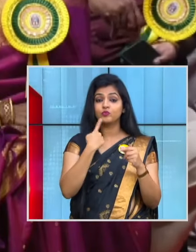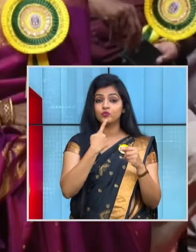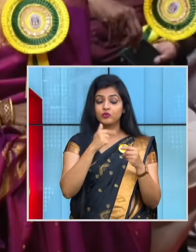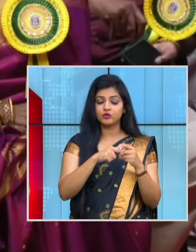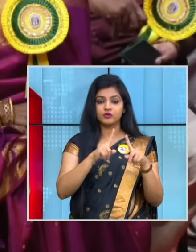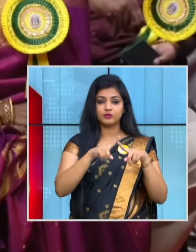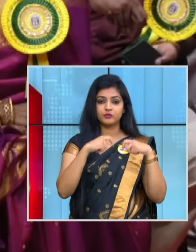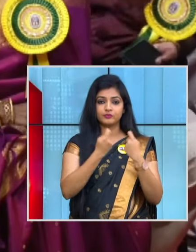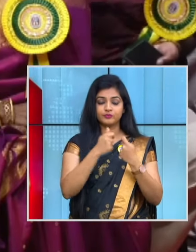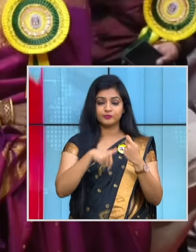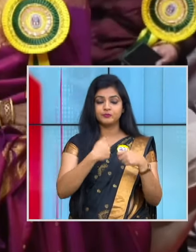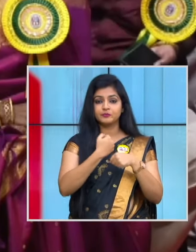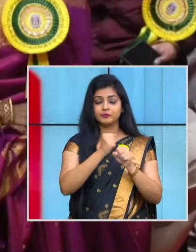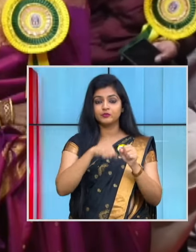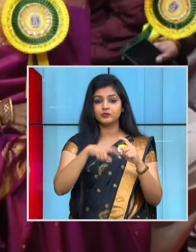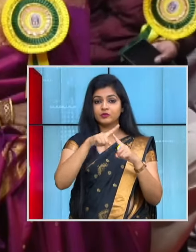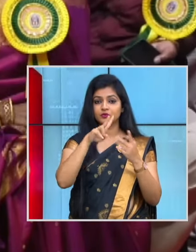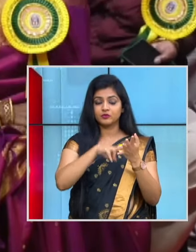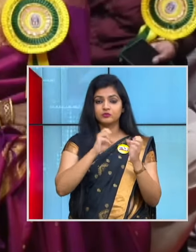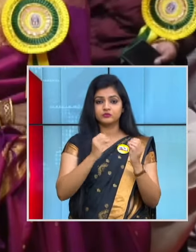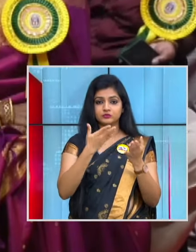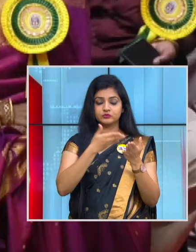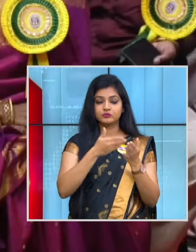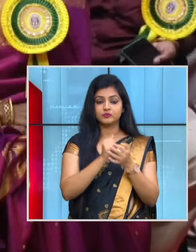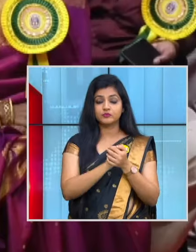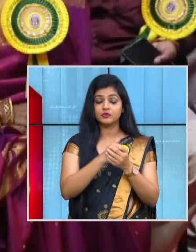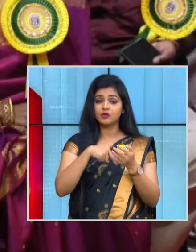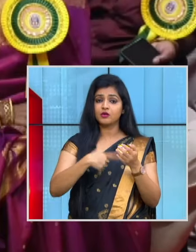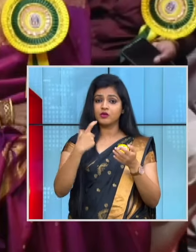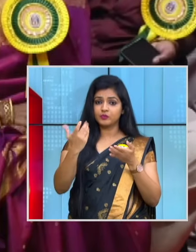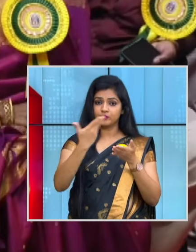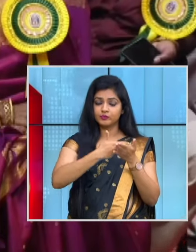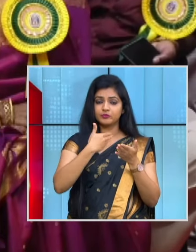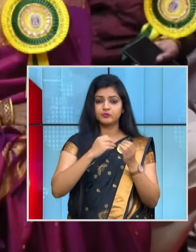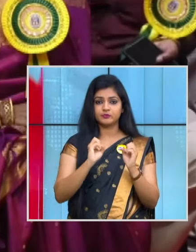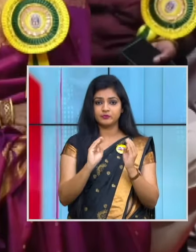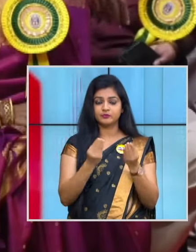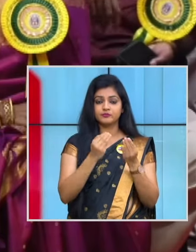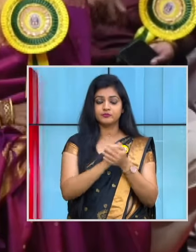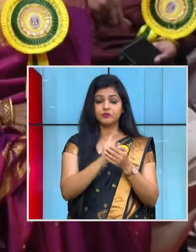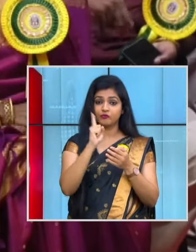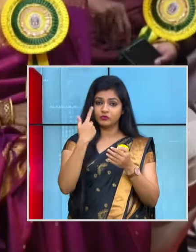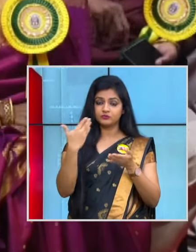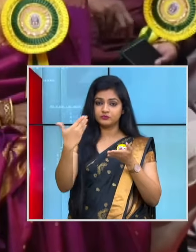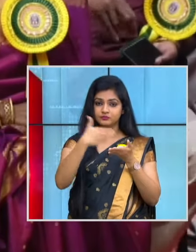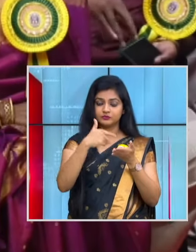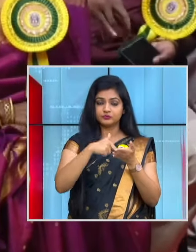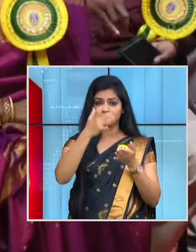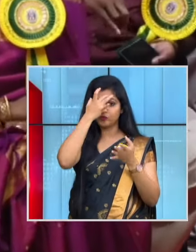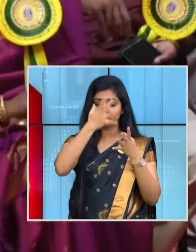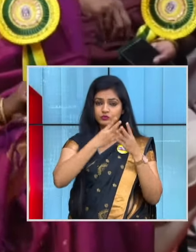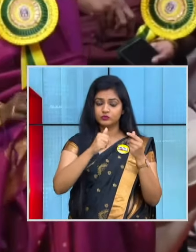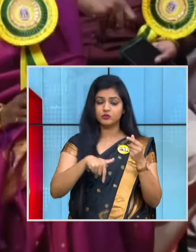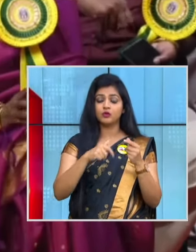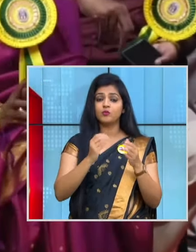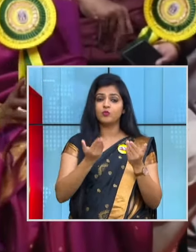ஒரு சங்கமாக ஒரு அமைப்பாக நாங்கள் இருக்கோம். அதனால எங்ககிட்ட முதல்ல வந்து சொல்லுங்க, உங்களுடைய பிரச்சனையை தீர்க்கறதுக்கான